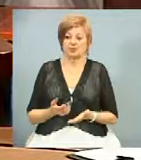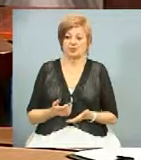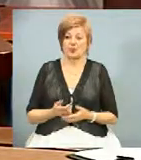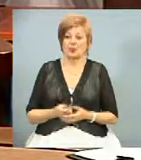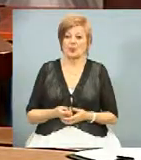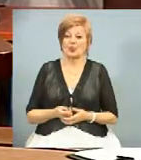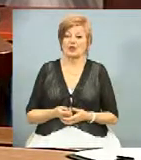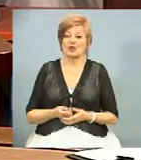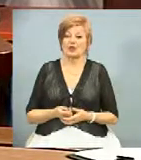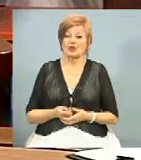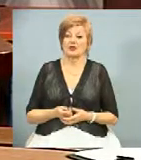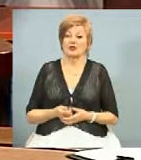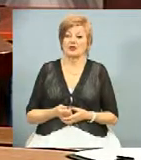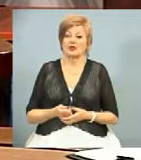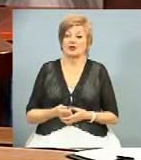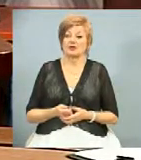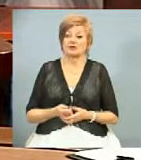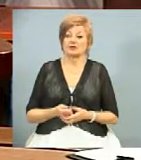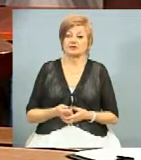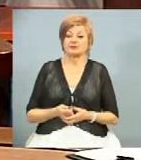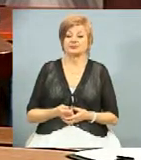Вони йшли к нему та